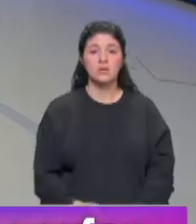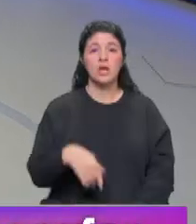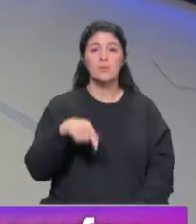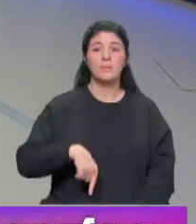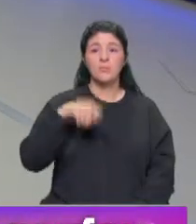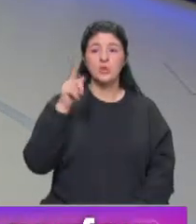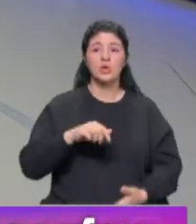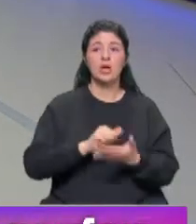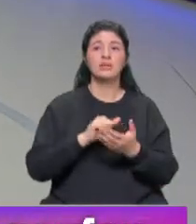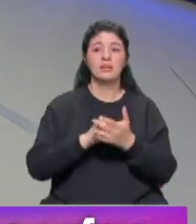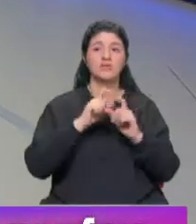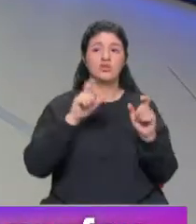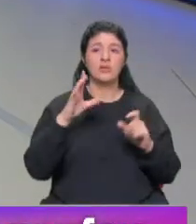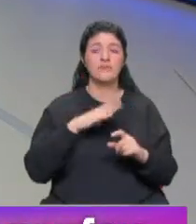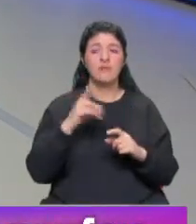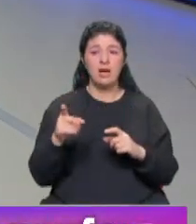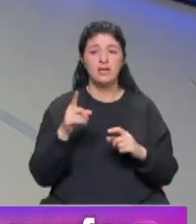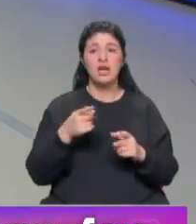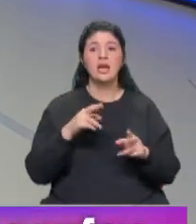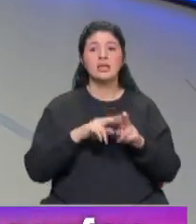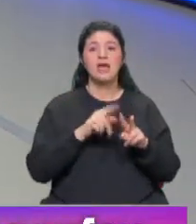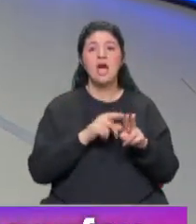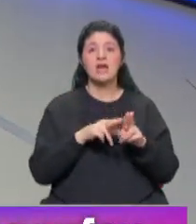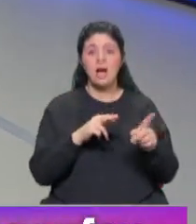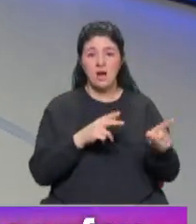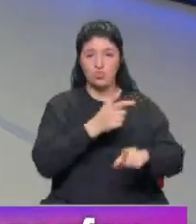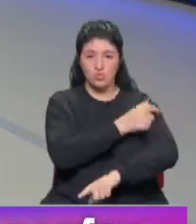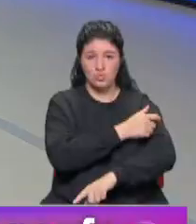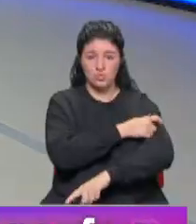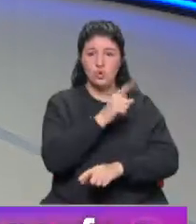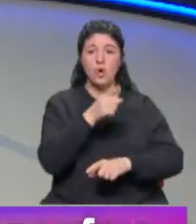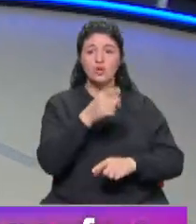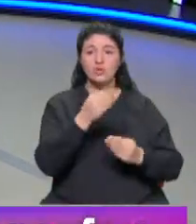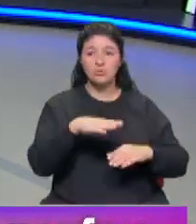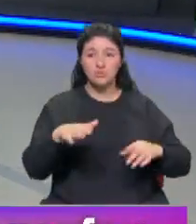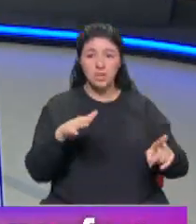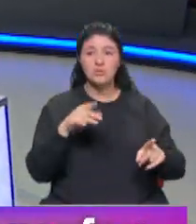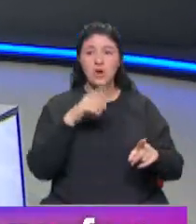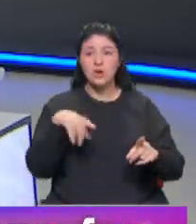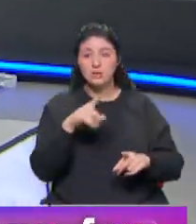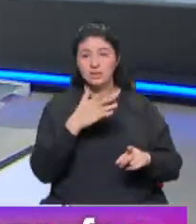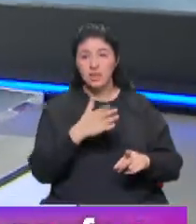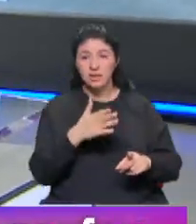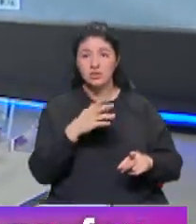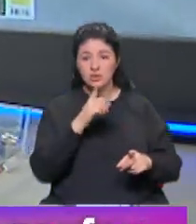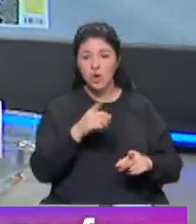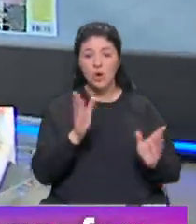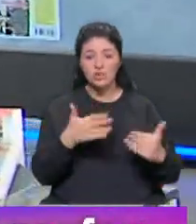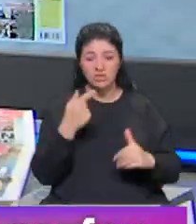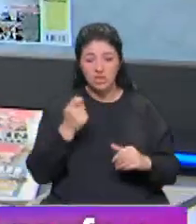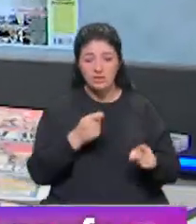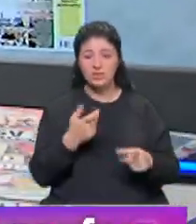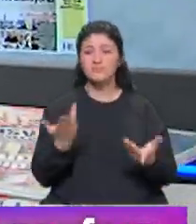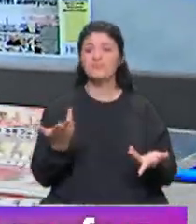Bugün Bir Gün gazetesinin de manşetinde yer alıyor. Kredi Yurtlar Kurumu. Kredi Yurtlar Kurumu'ndaki çocuklarımız, onların işte odalarının